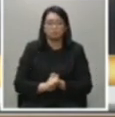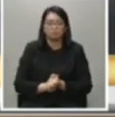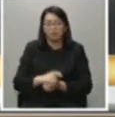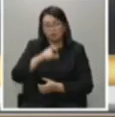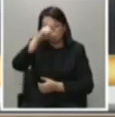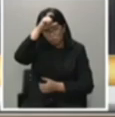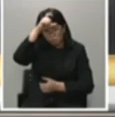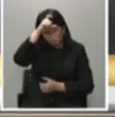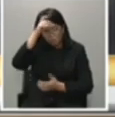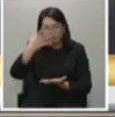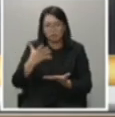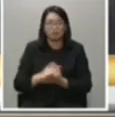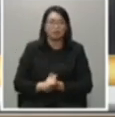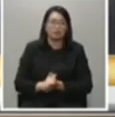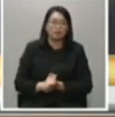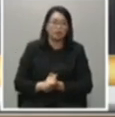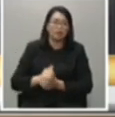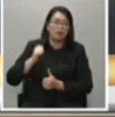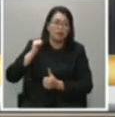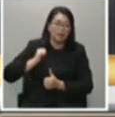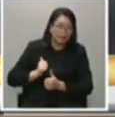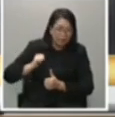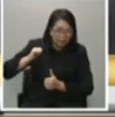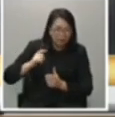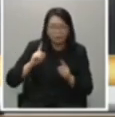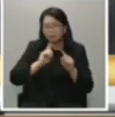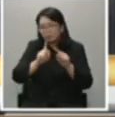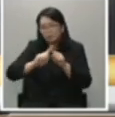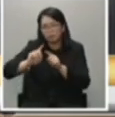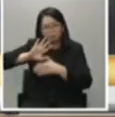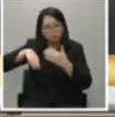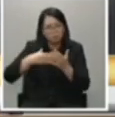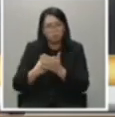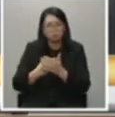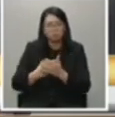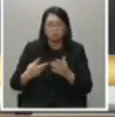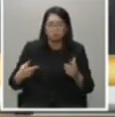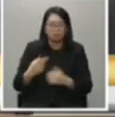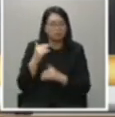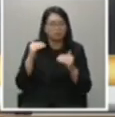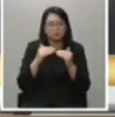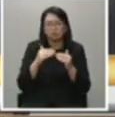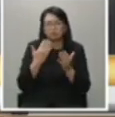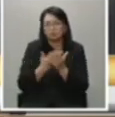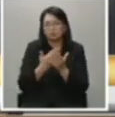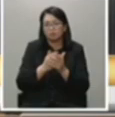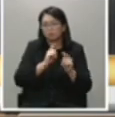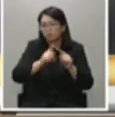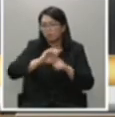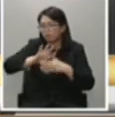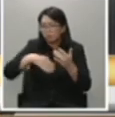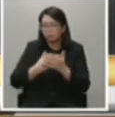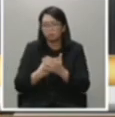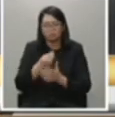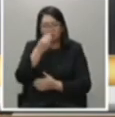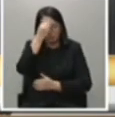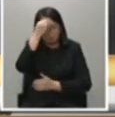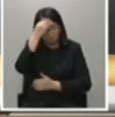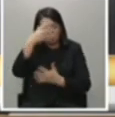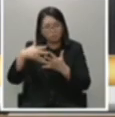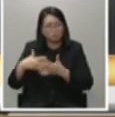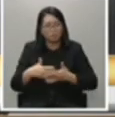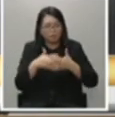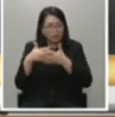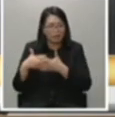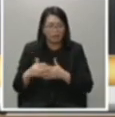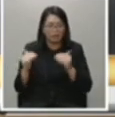แคนาดาก็ทยอยตัด GSP ไทยตามลำดับต่อมาปี2562ประเทศญี่ปุ่นและประเทศสหรัฐอเมริ